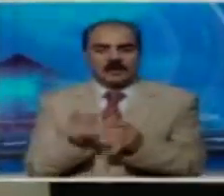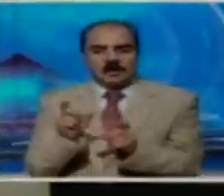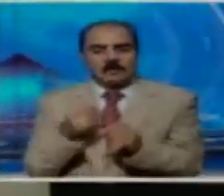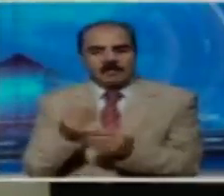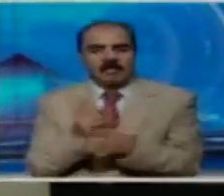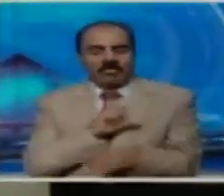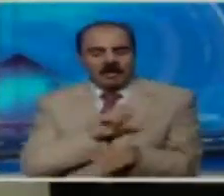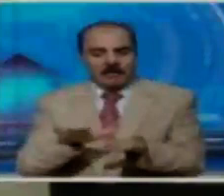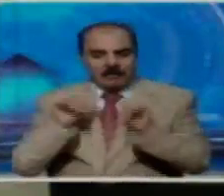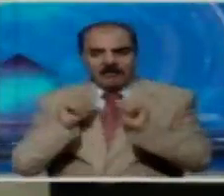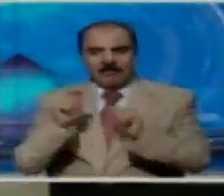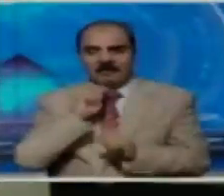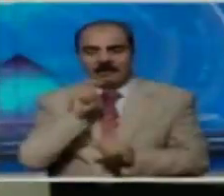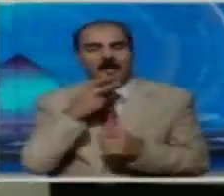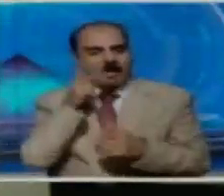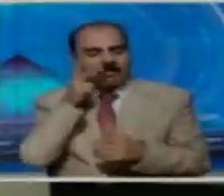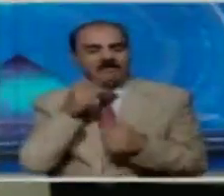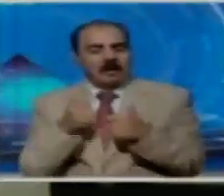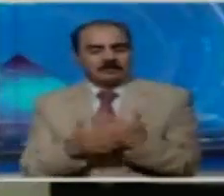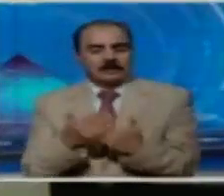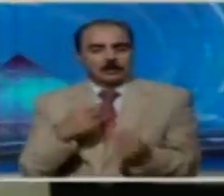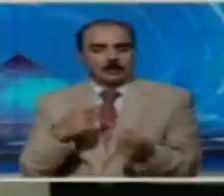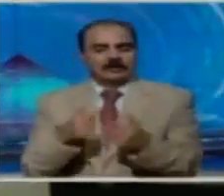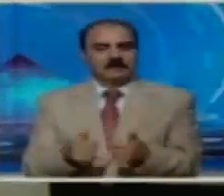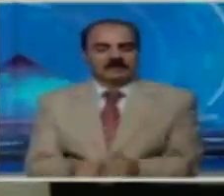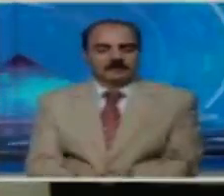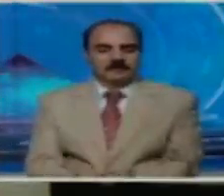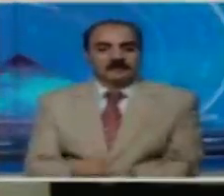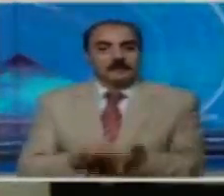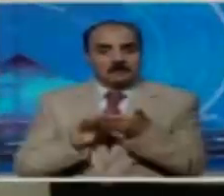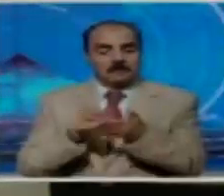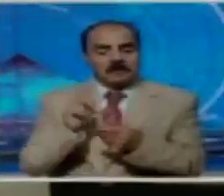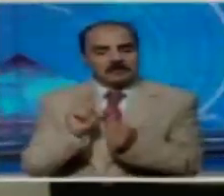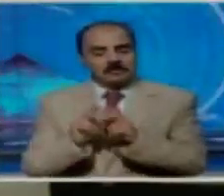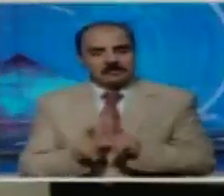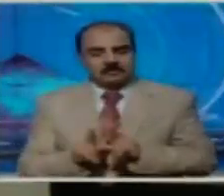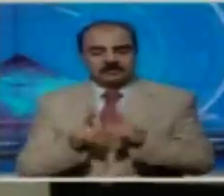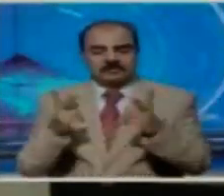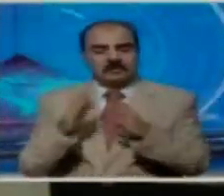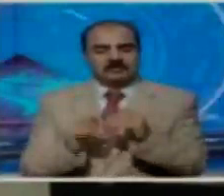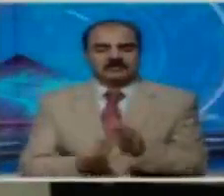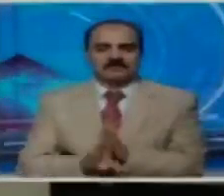إعلامية متخصصة ومواكبة للعصر الرقمي، مما يساهم في تطور العمل الإعلامي في